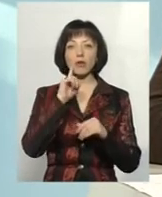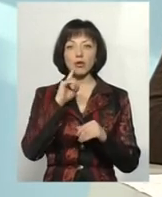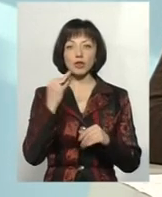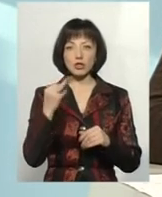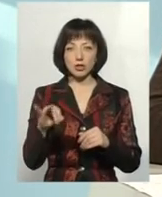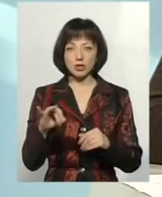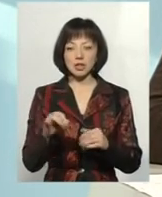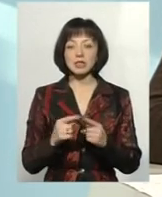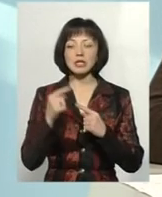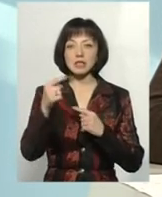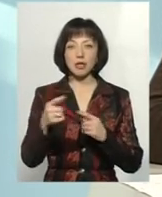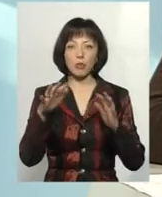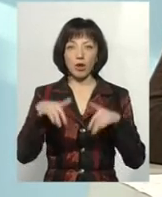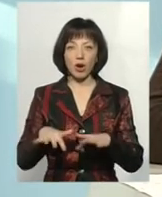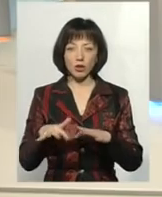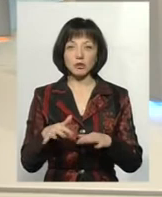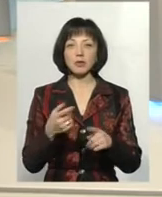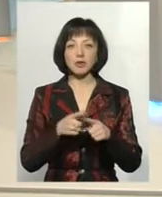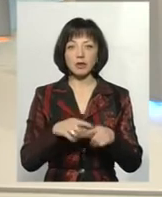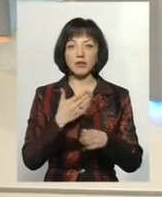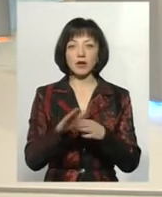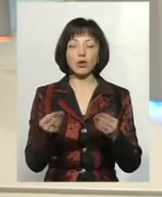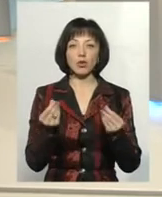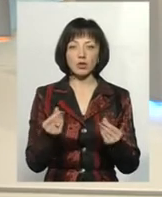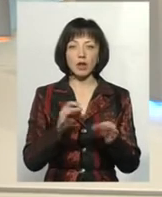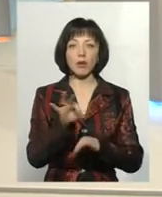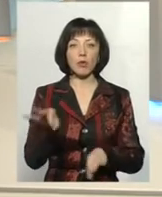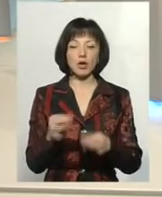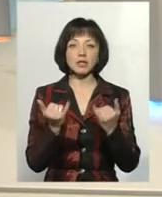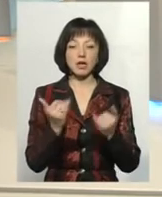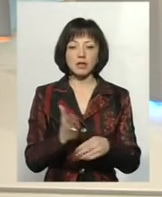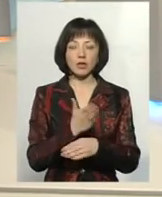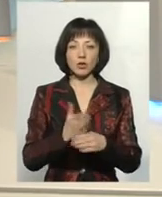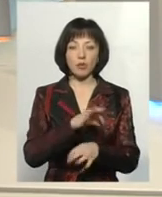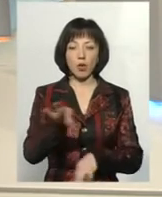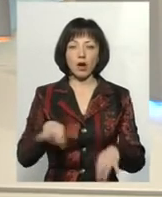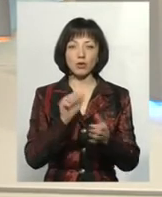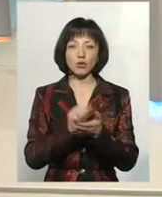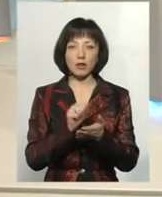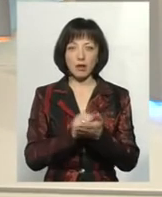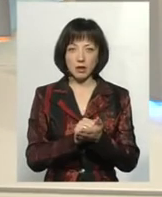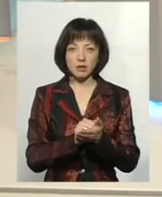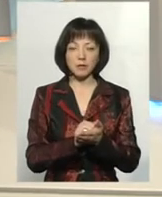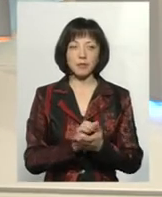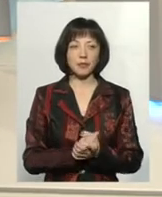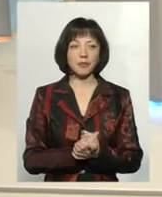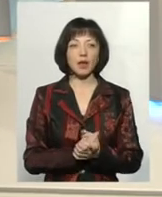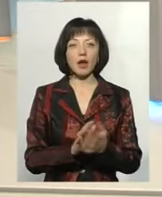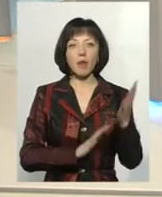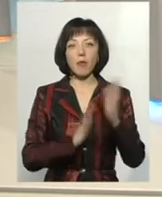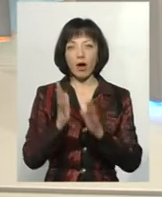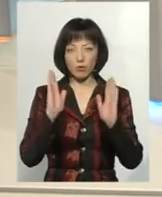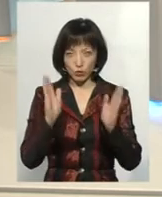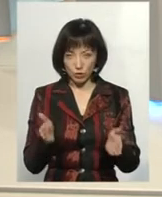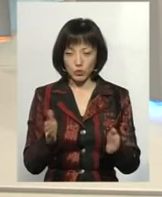за пляжем. Також виділені кошти на проєкт. Наразі виготовляється проєктна документація на відведення земельної ділянки. Отже, парку там буде,